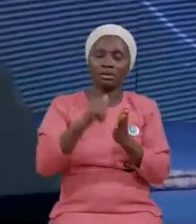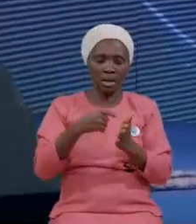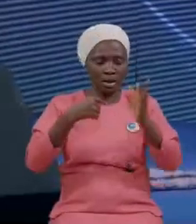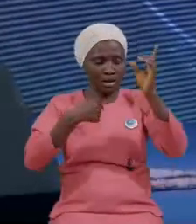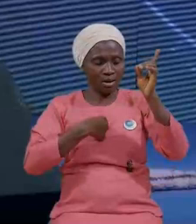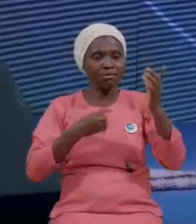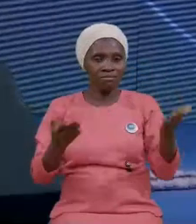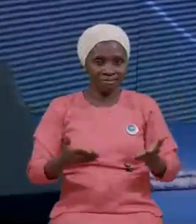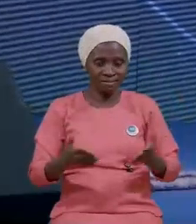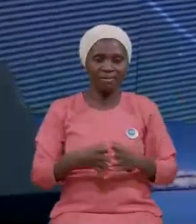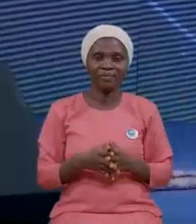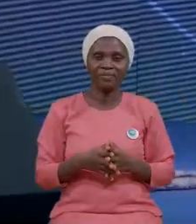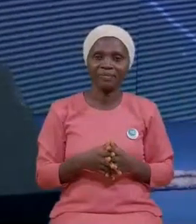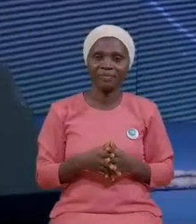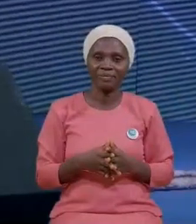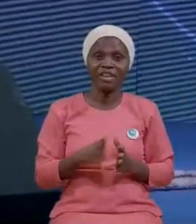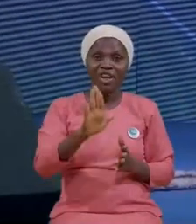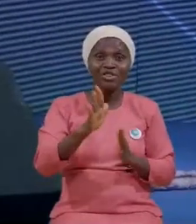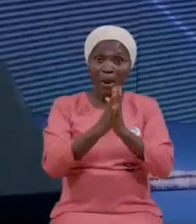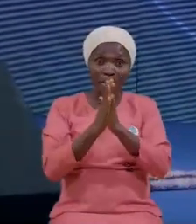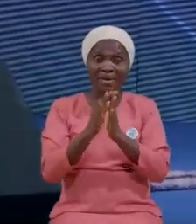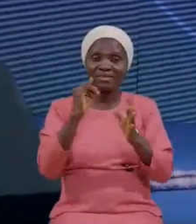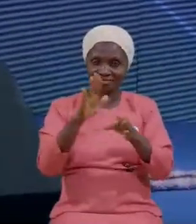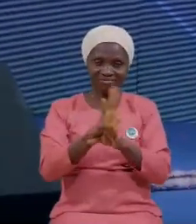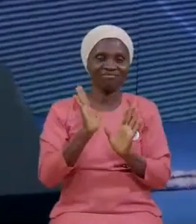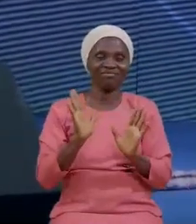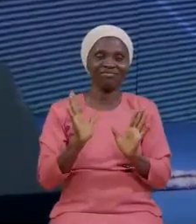ta prière suffisante.